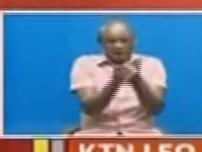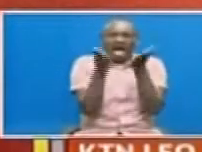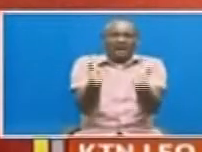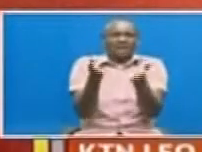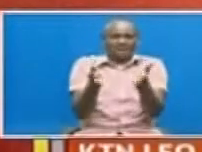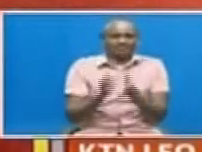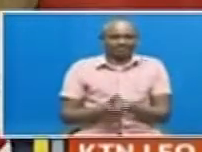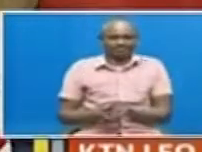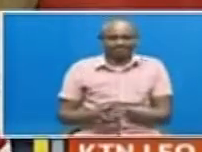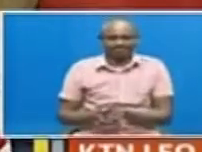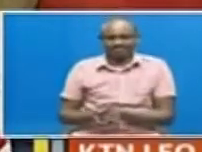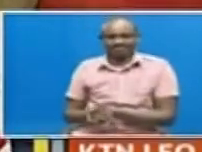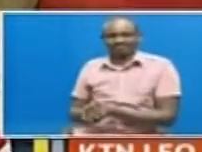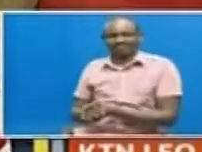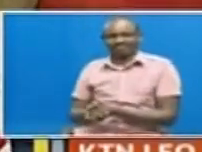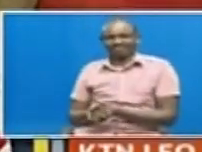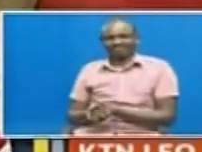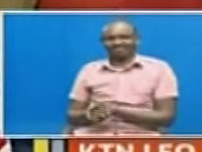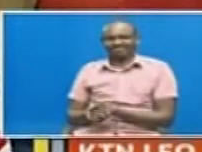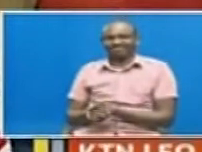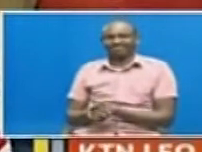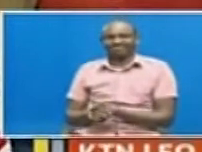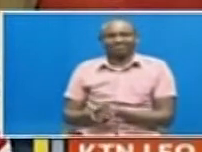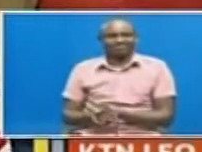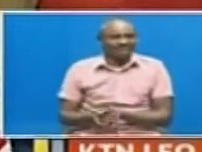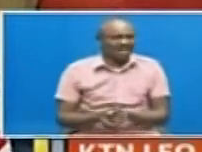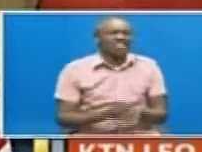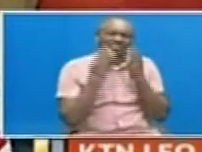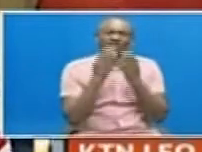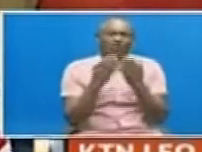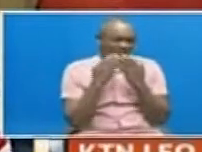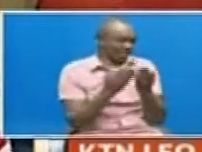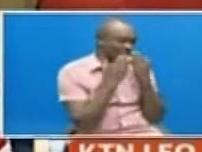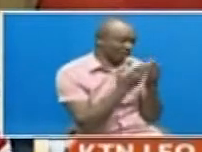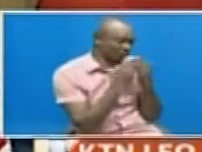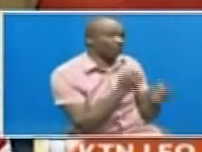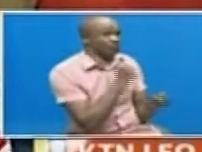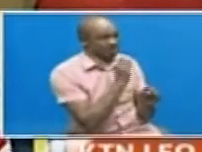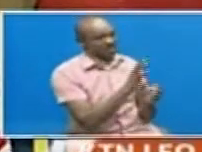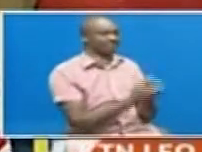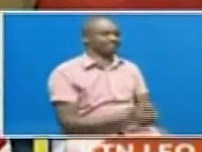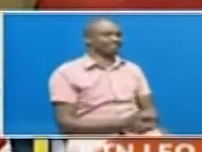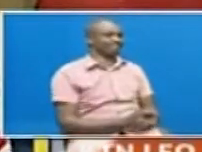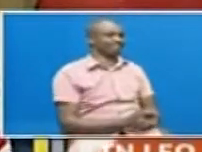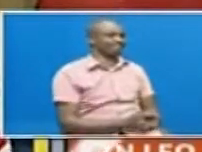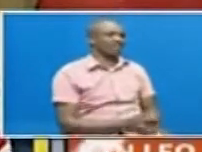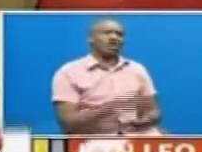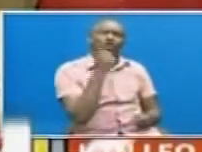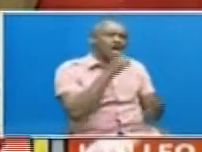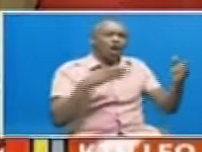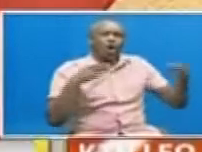David Lungao. Karibu sana kocha. Asante, na hongera sana kwa kazi pevu mliofanya. Nashukuru mmepokea hongera hizo. Upinzani ulikuwa